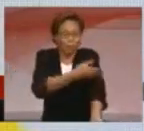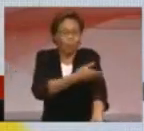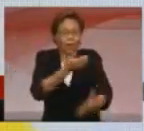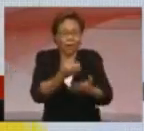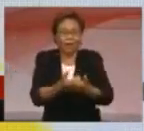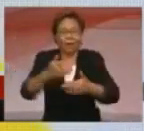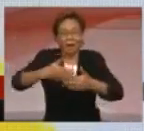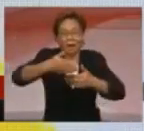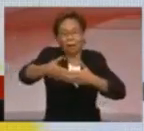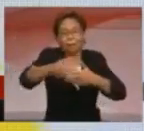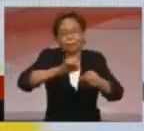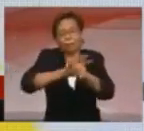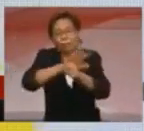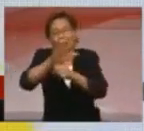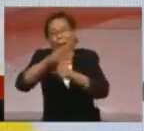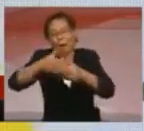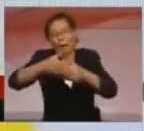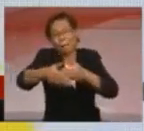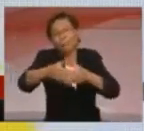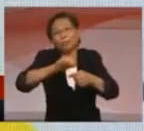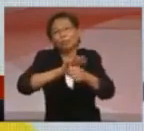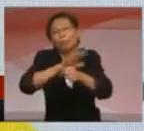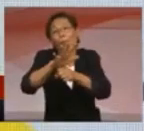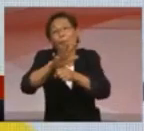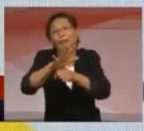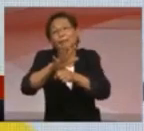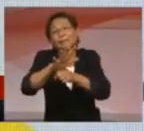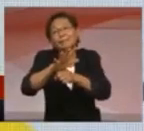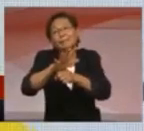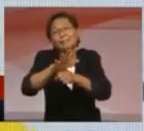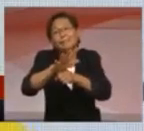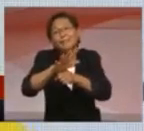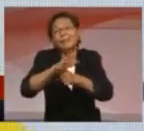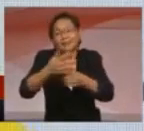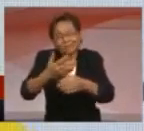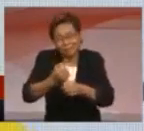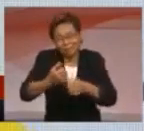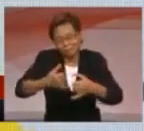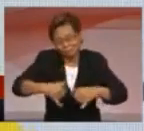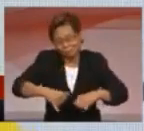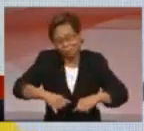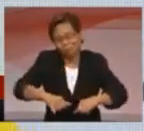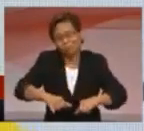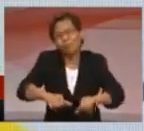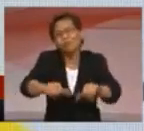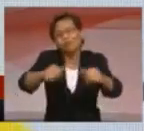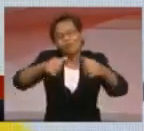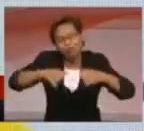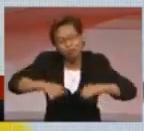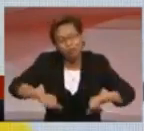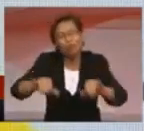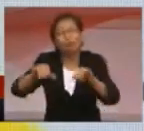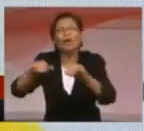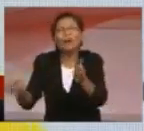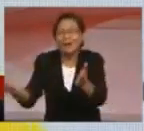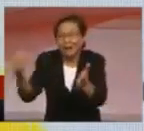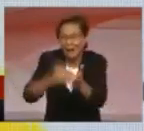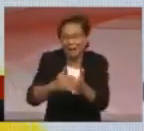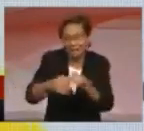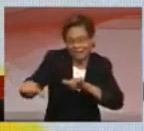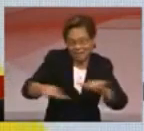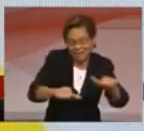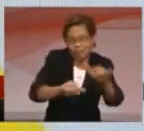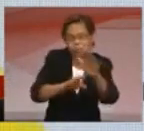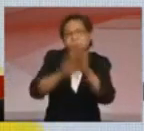pasca wabak COVID-19 dapat diteruskan dengan kejayaan merancakkan semula ekonomi negara